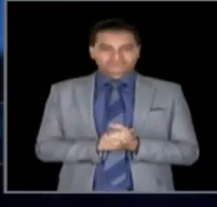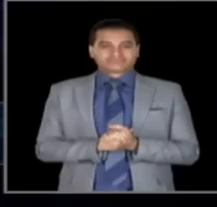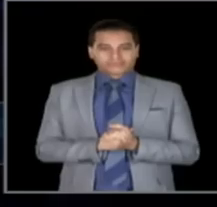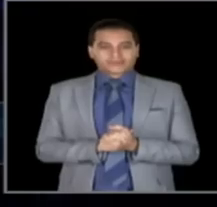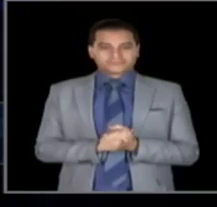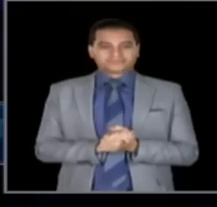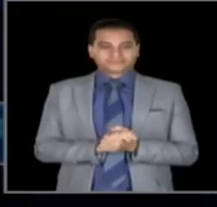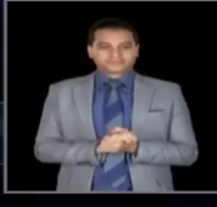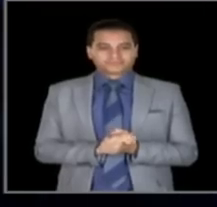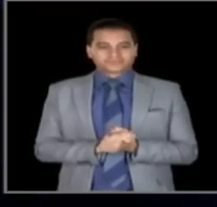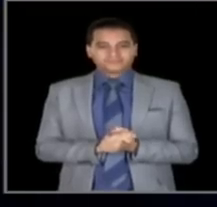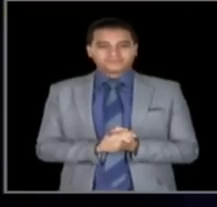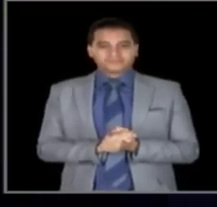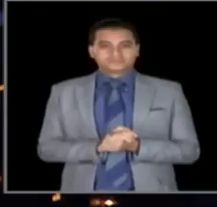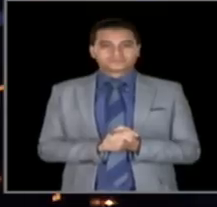تعالى بكل.